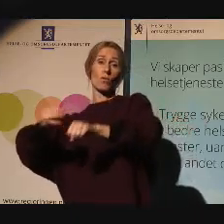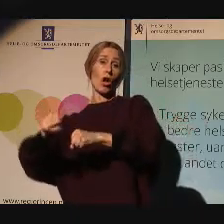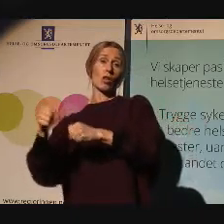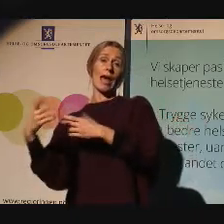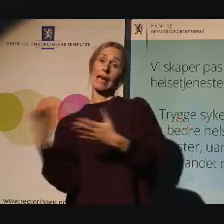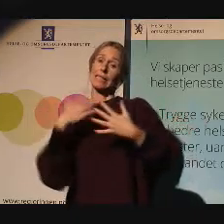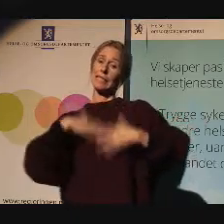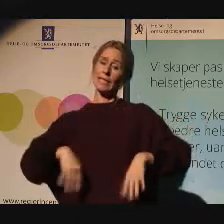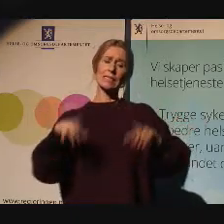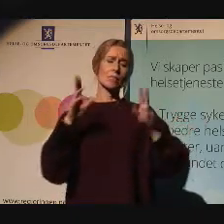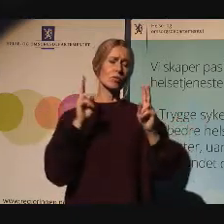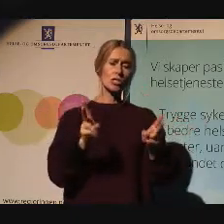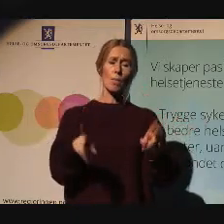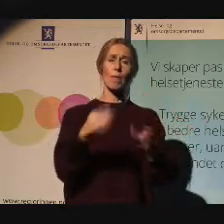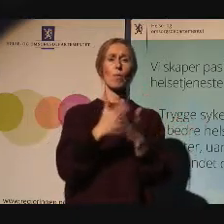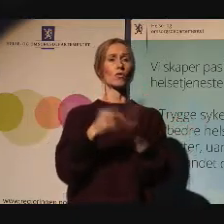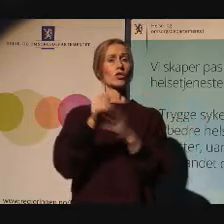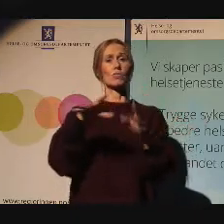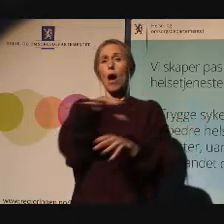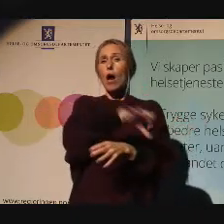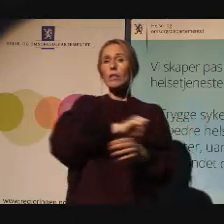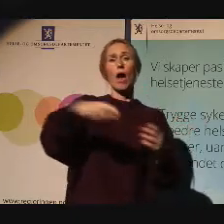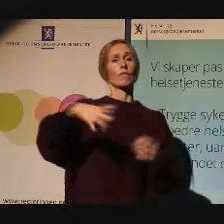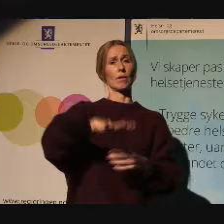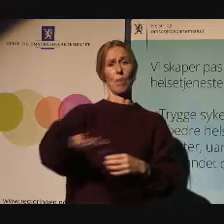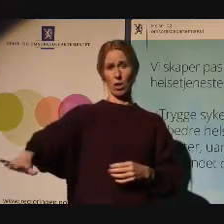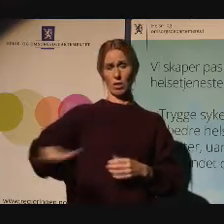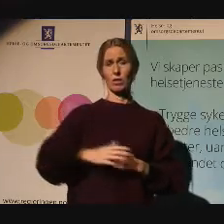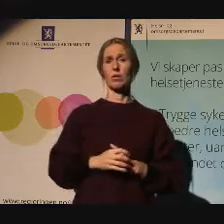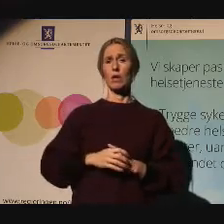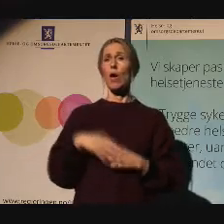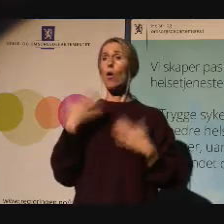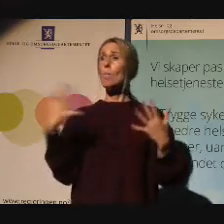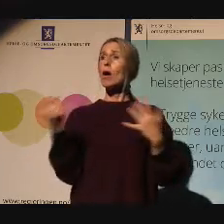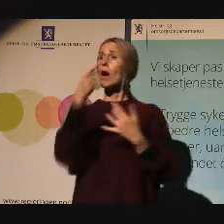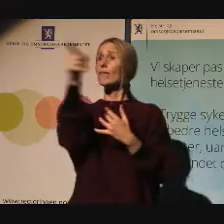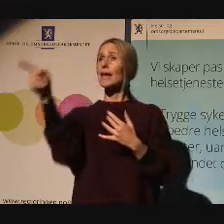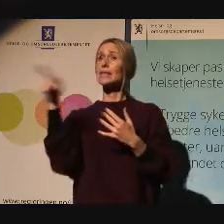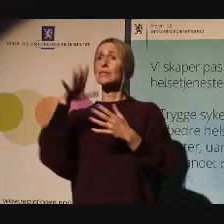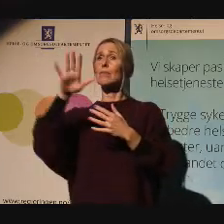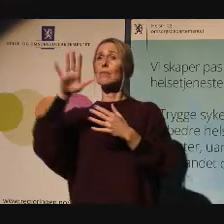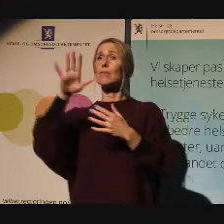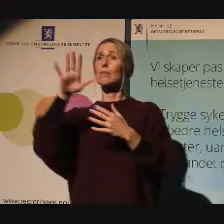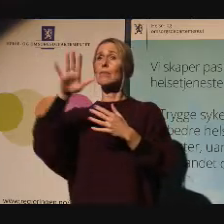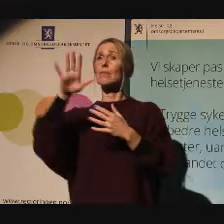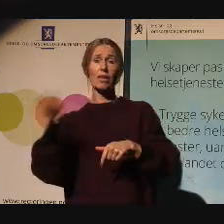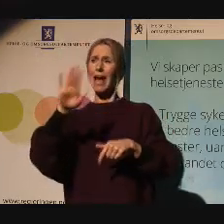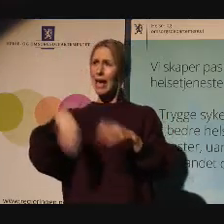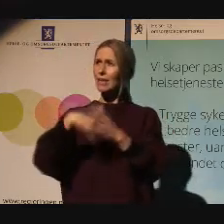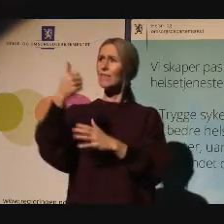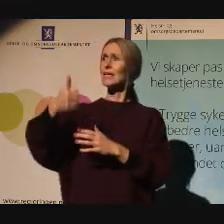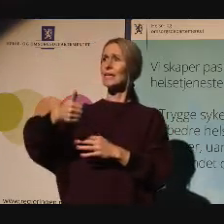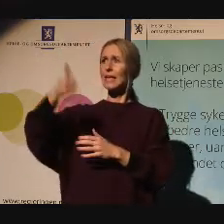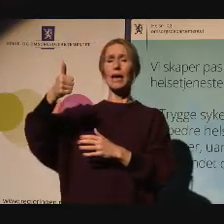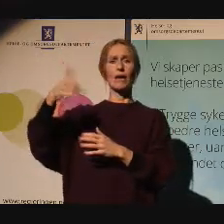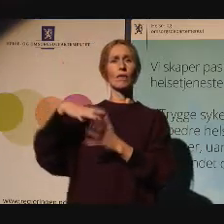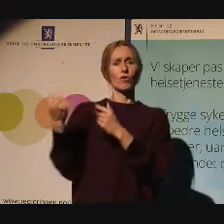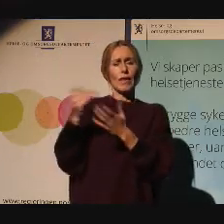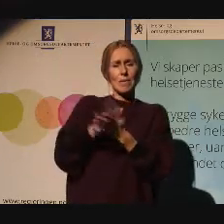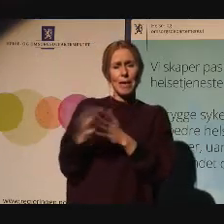på lik linje med alle andre barn. Og mange av dere som sitter her i salen i dag er viktige for å være